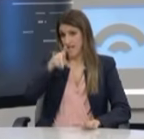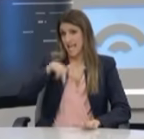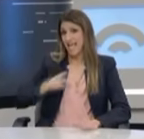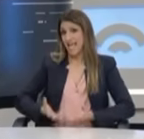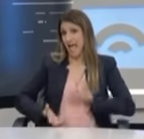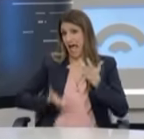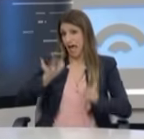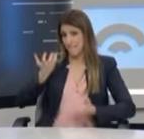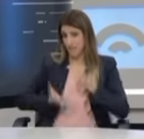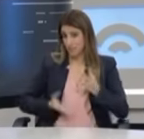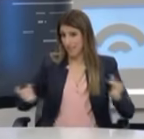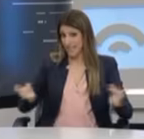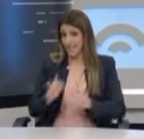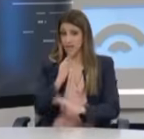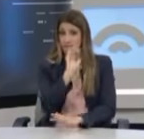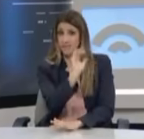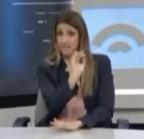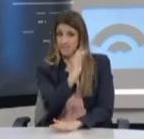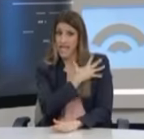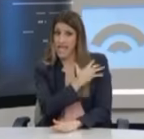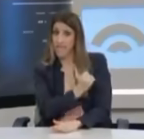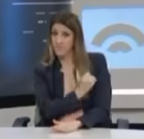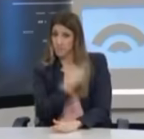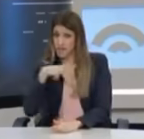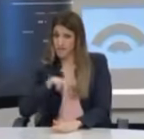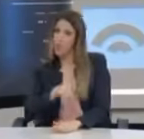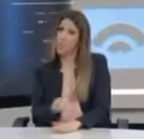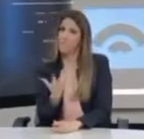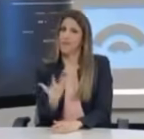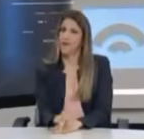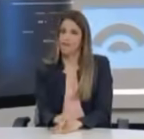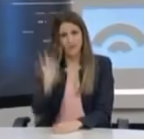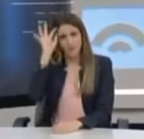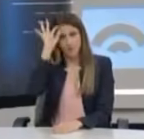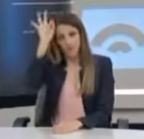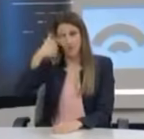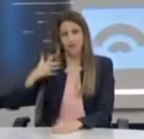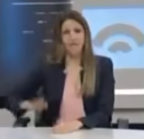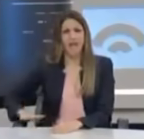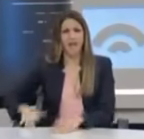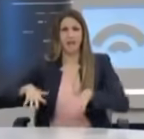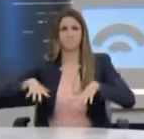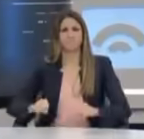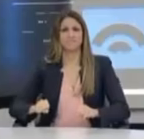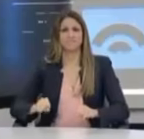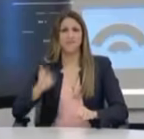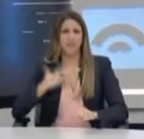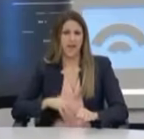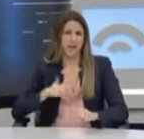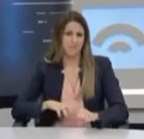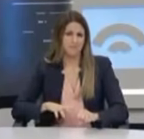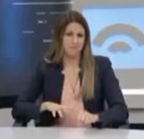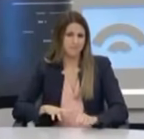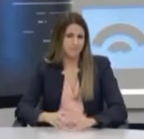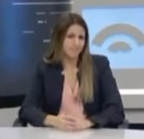δυσπιστίας, δεν το έκανε φυσικά, γιατί τότε ήταν η καρέκλα πάνω απ' όλα.